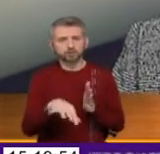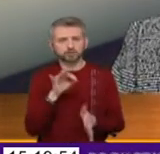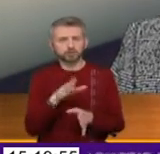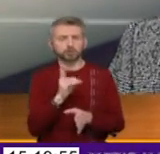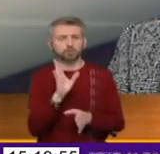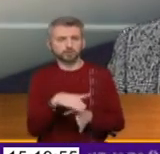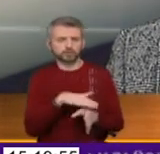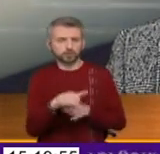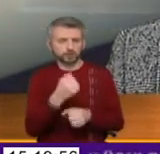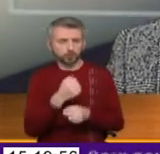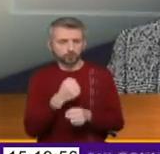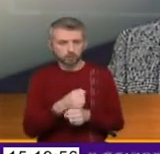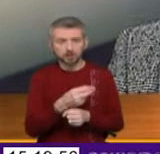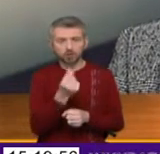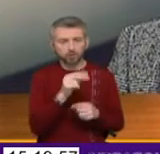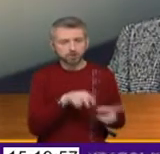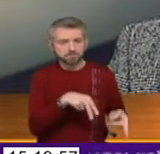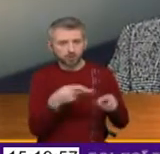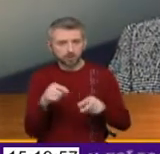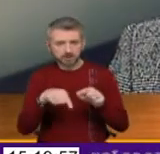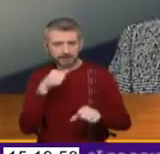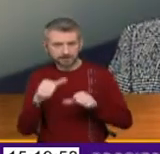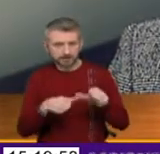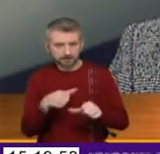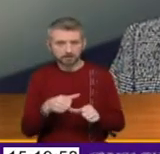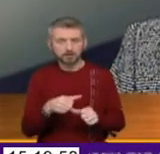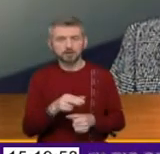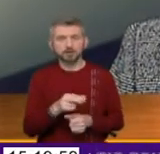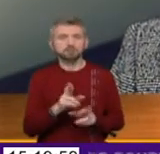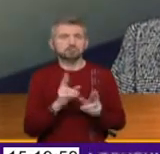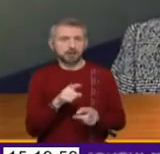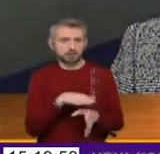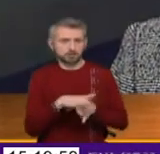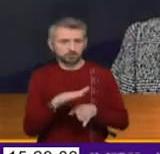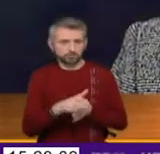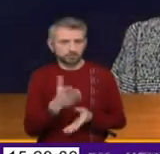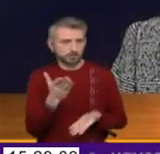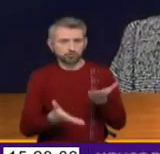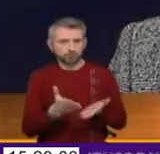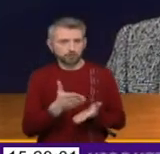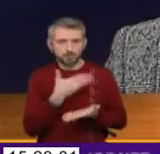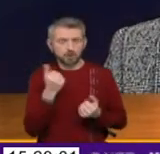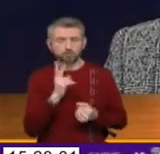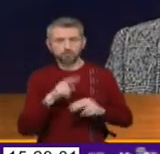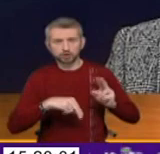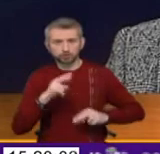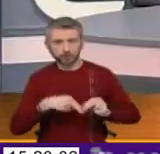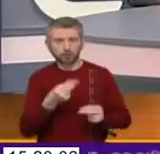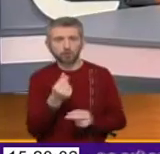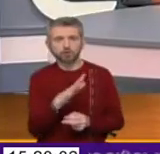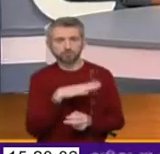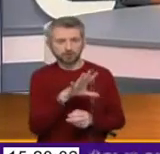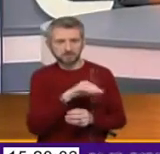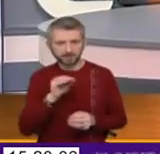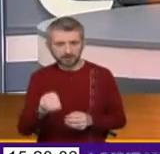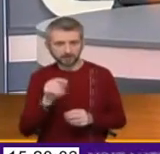підрядника. Тому вони переходять на цей рік. Ну і як вони були реалізовані, якщо немає кому це будувати. Тому ці кошти були